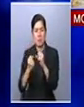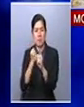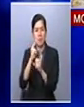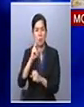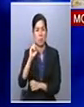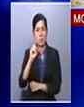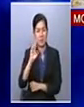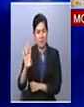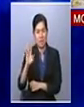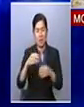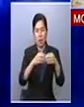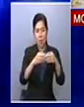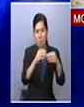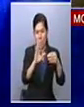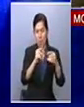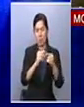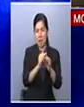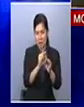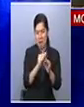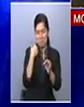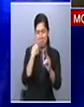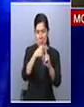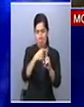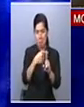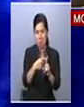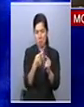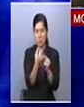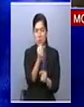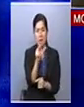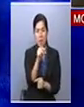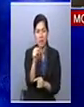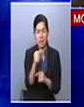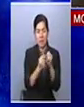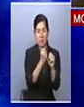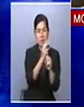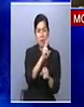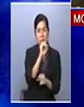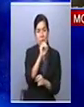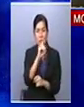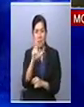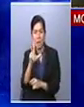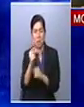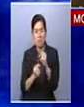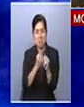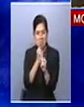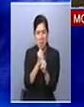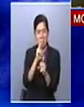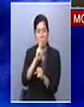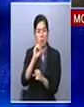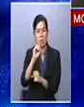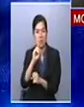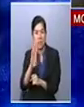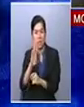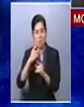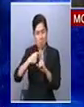ค์เนี่ยเพอร์ฟอร์มได้ดีกว่ามากนะครับก็คือบวก 13% ในปี2013บวก 6% ในปี2014นะครับเราคิดว่า